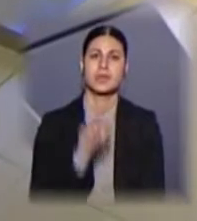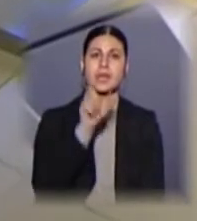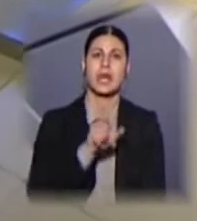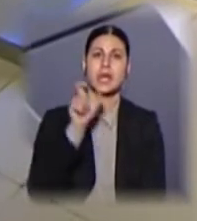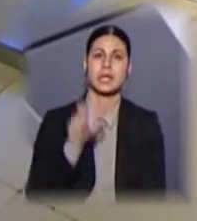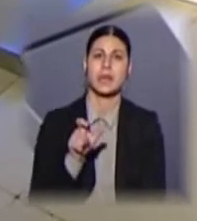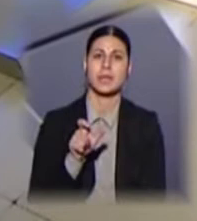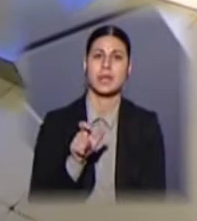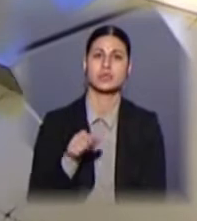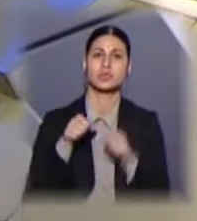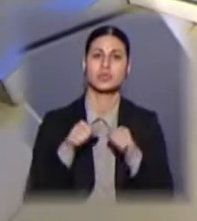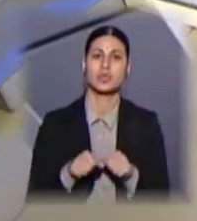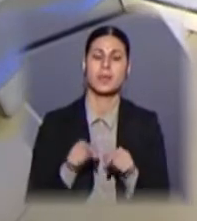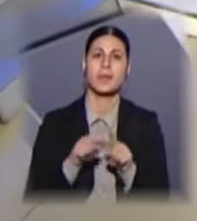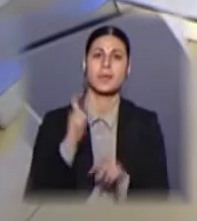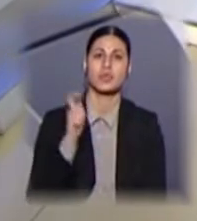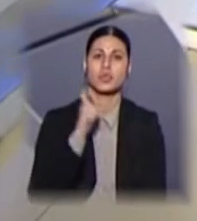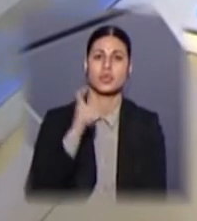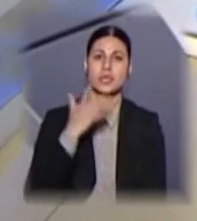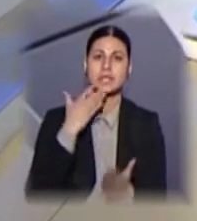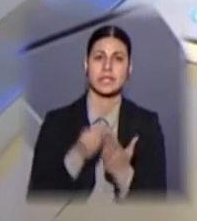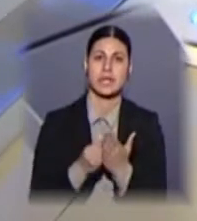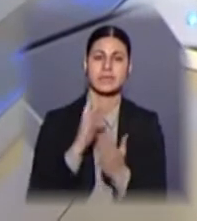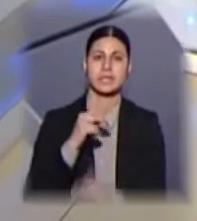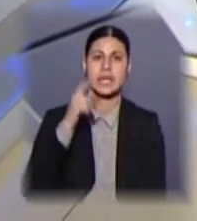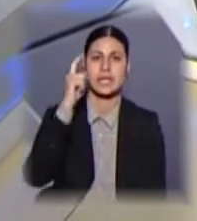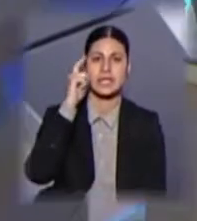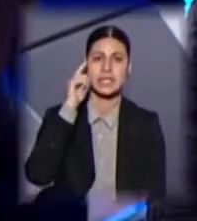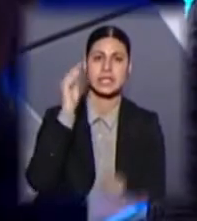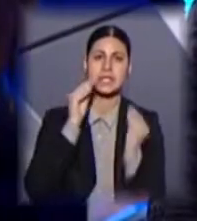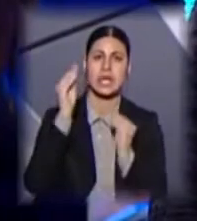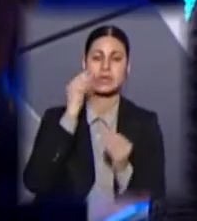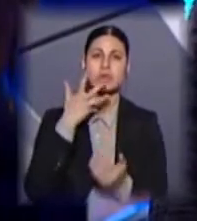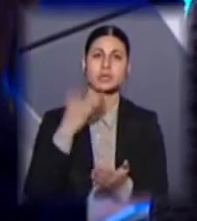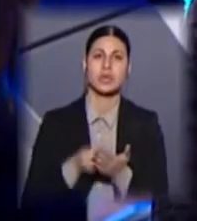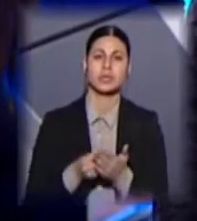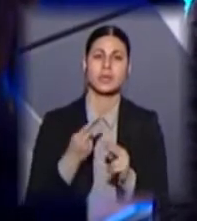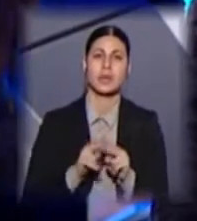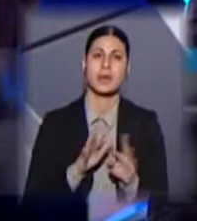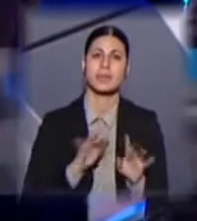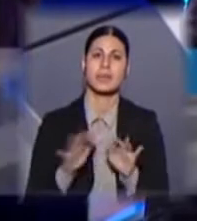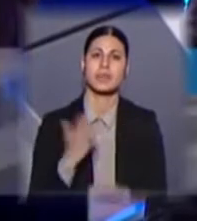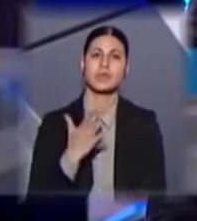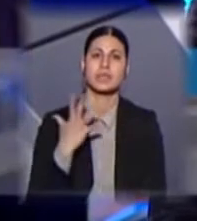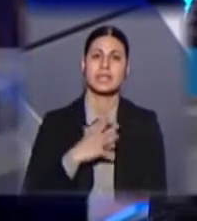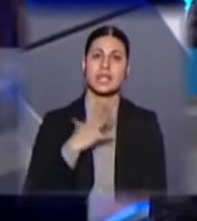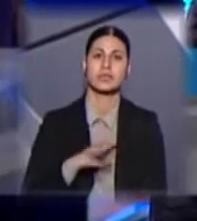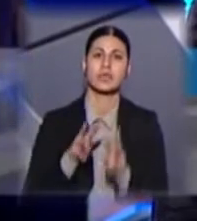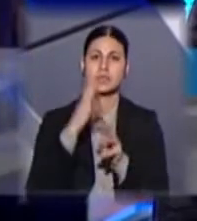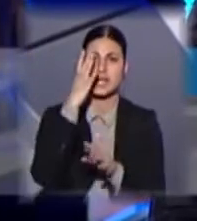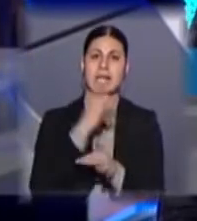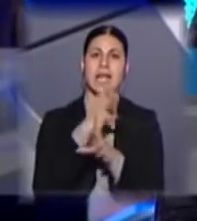ადამიანის ფუნდამენტურ უფლებას, საავტორო უფლებას და ინტელექტუალურ საკუთრებას. ამ კმედებით, რომელიც საქართველოს განათლების